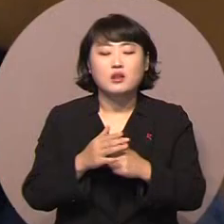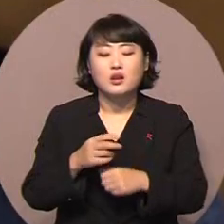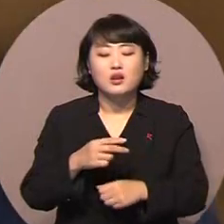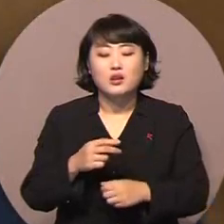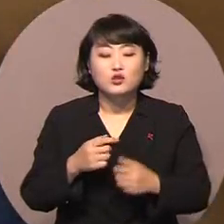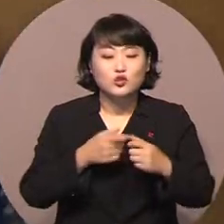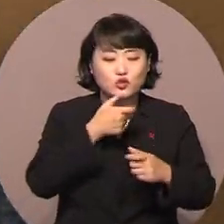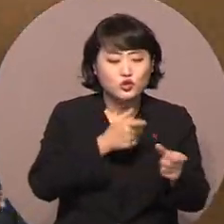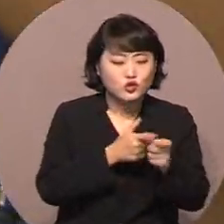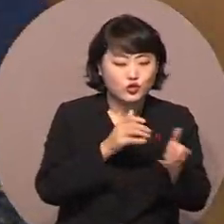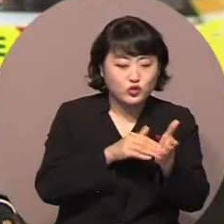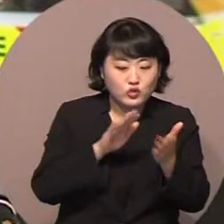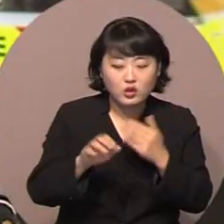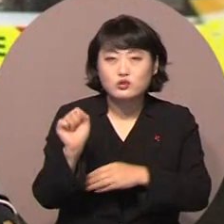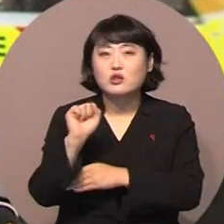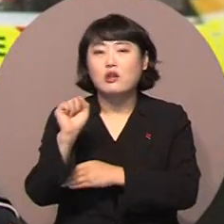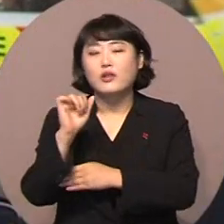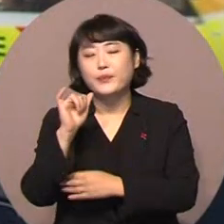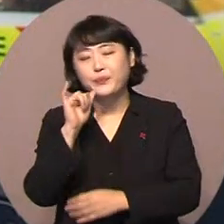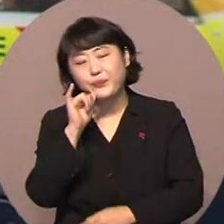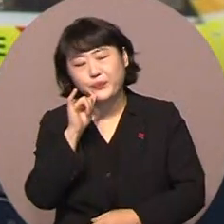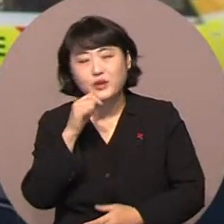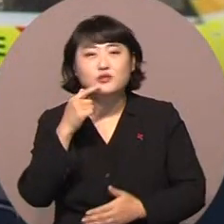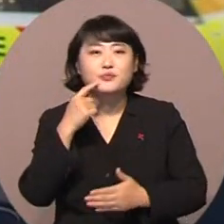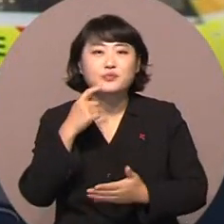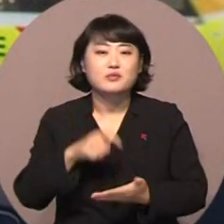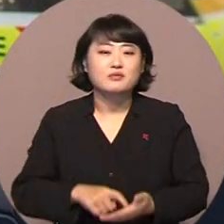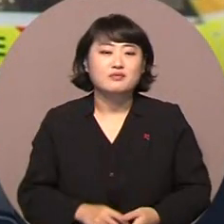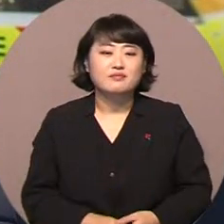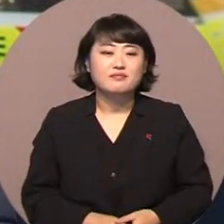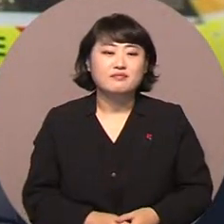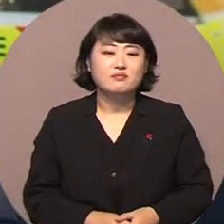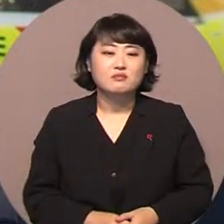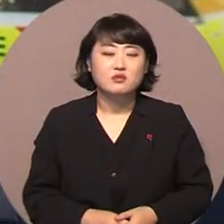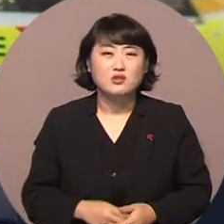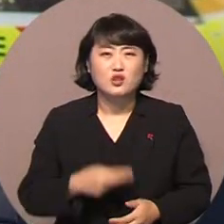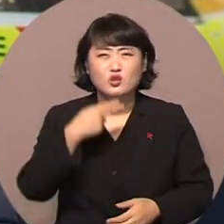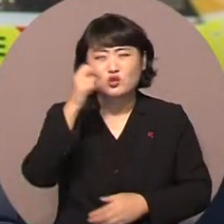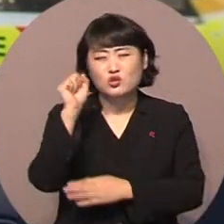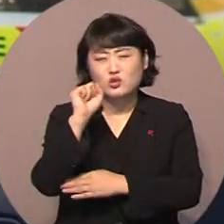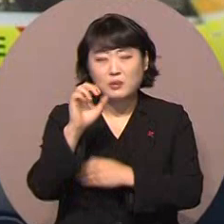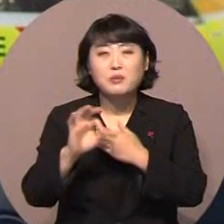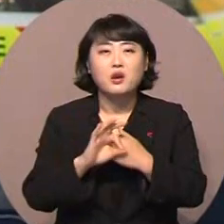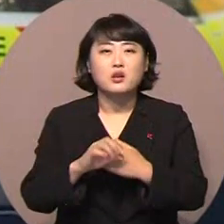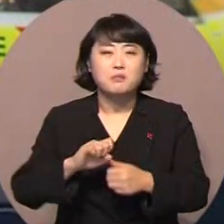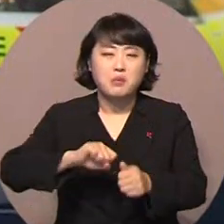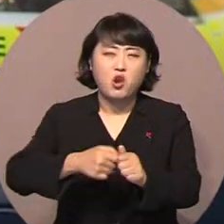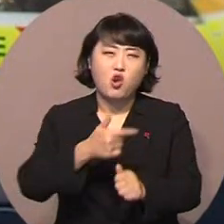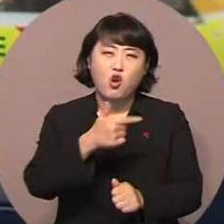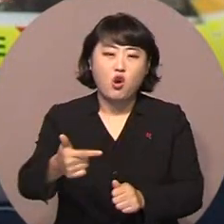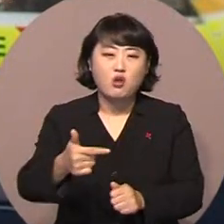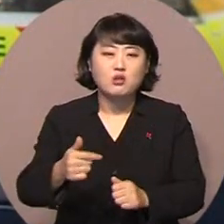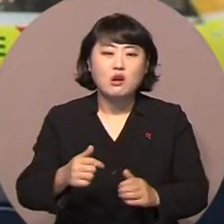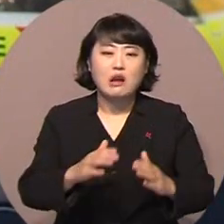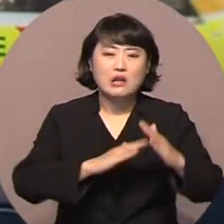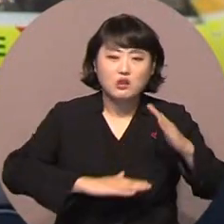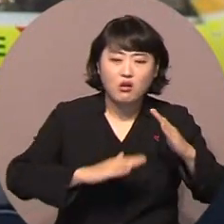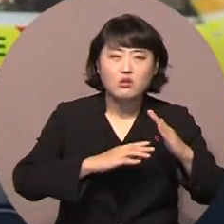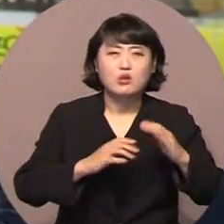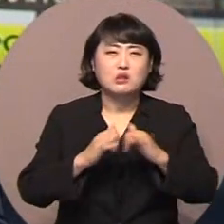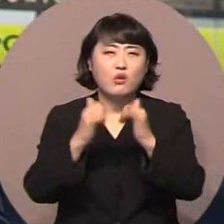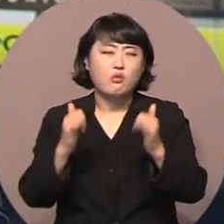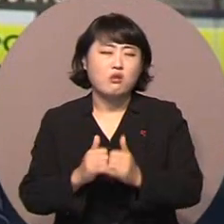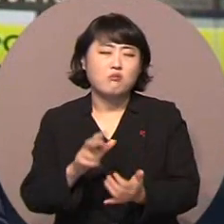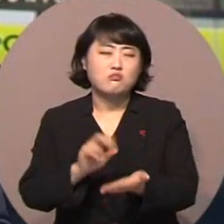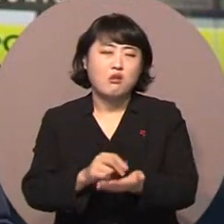빠지기 쉽습니다. 음주운전은 하게 되면 큰 처벌을 받게 되고 또 가정이라든가 사회적인 큰 문제가